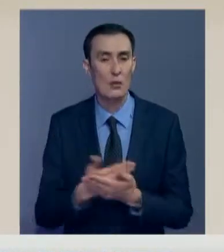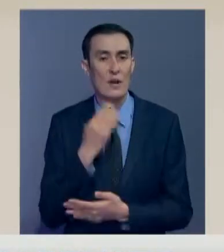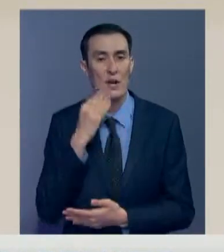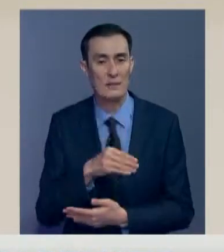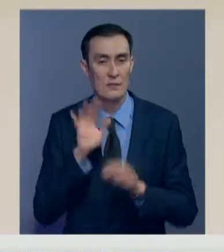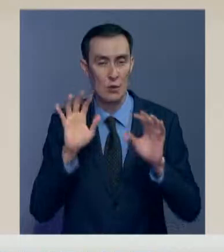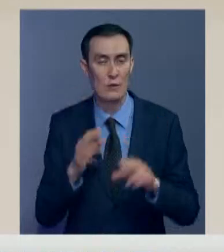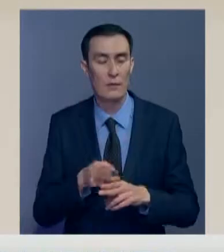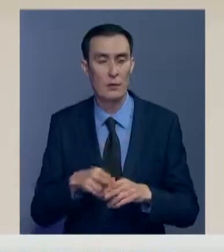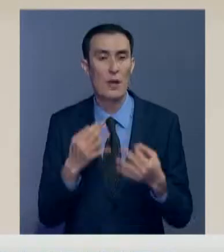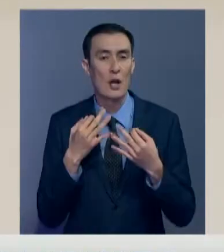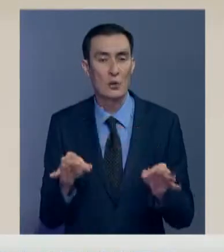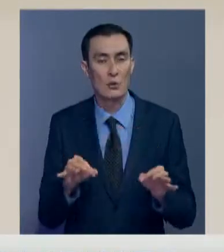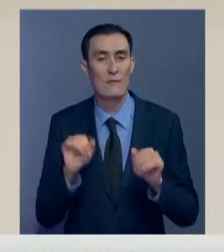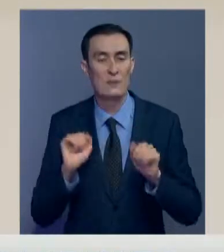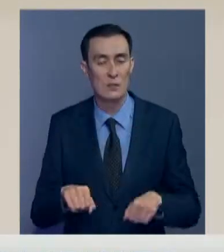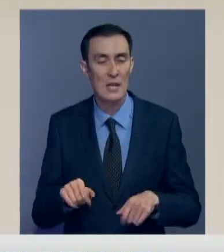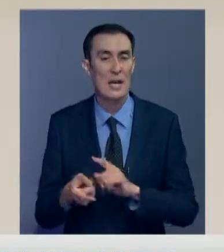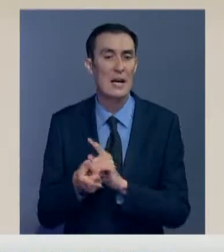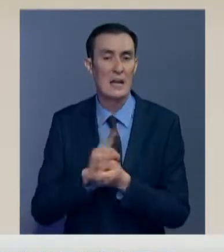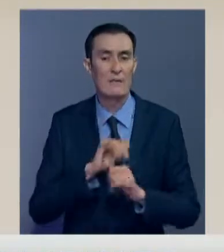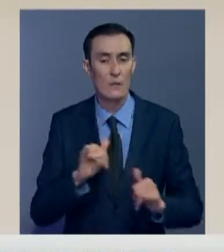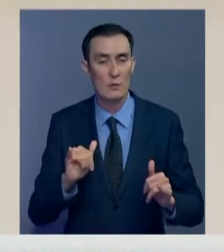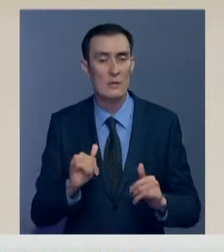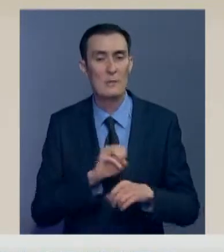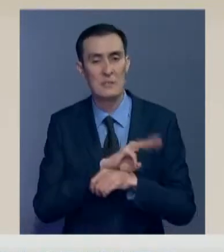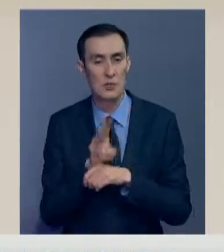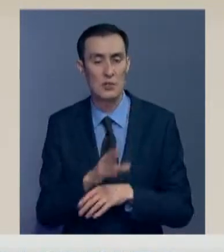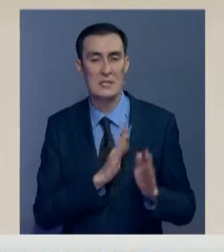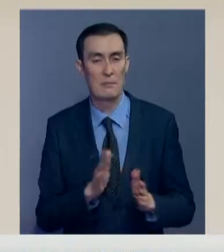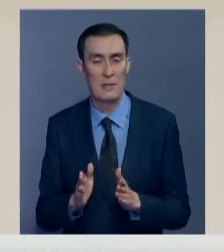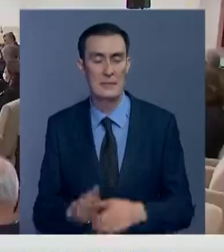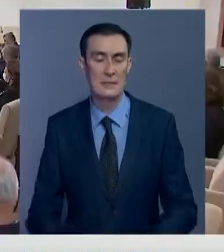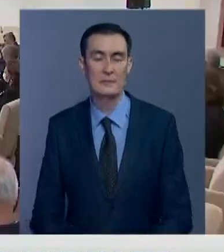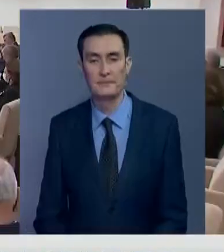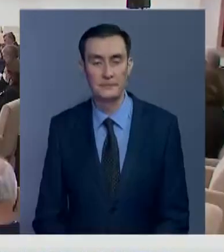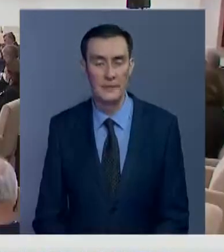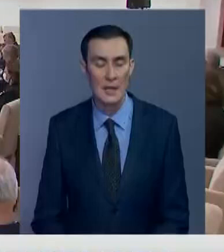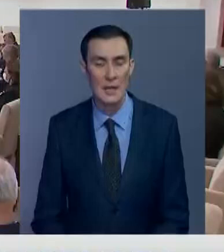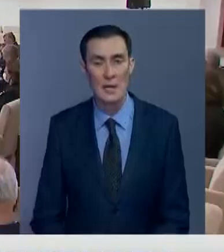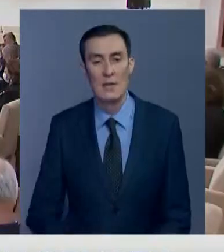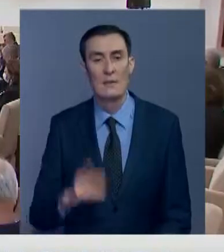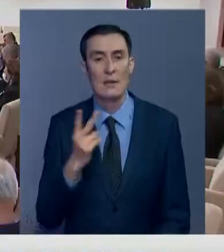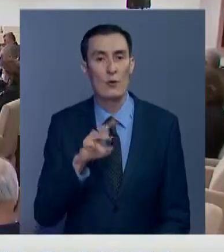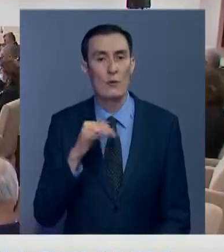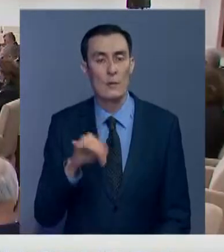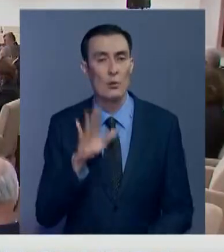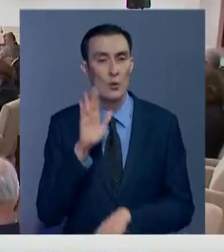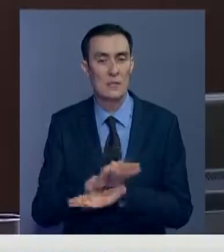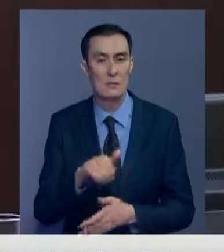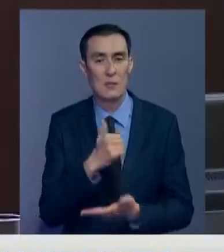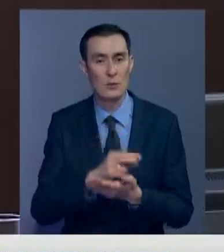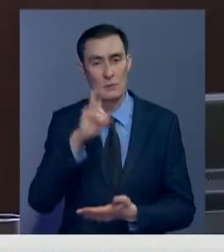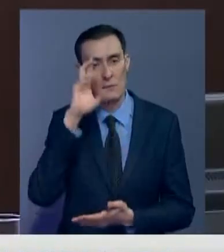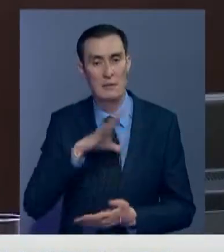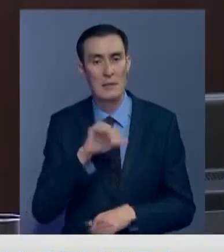которые открывают дорогу реформам, обеспечивают стабильность и порядок. Напомню, 2 мая указом главы государства